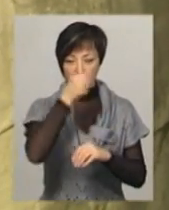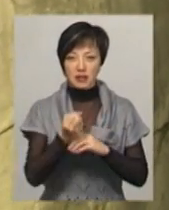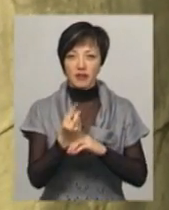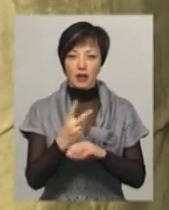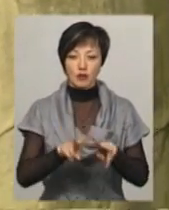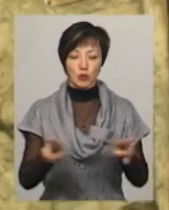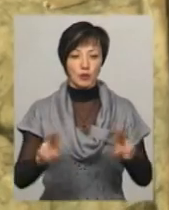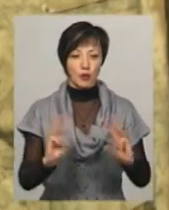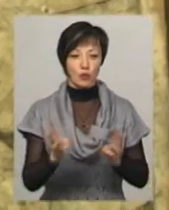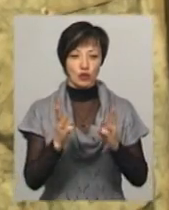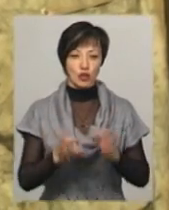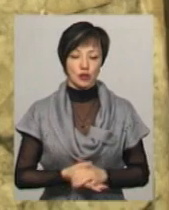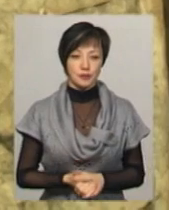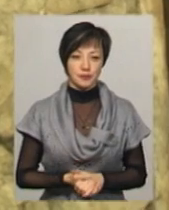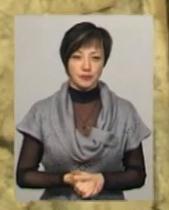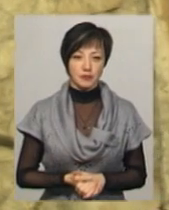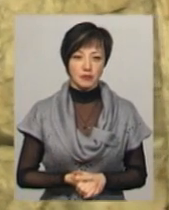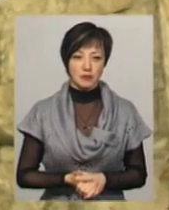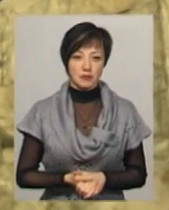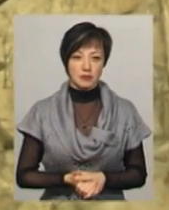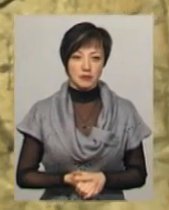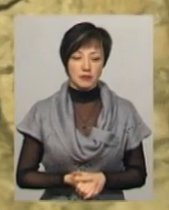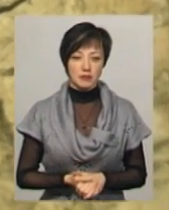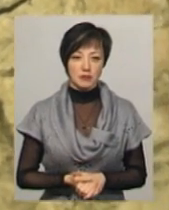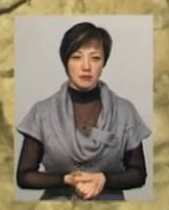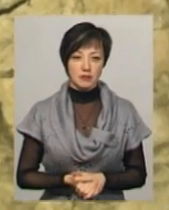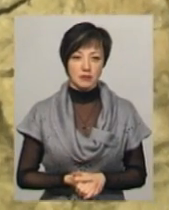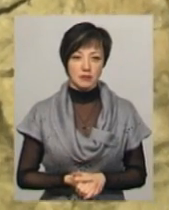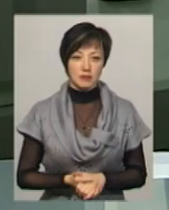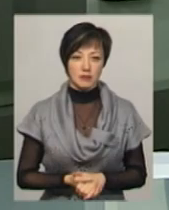12 подібних пожеж. Михайло Жила, Віктор Кривий, новини Поділля Центр.